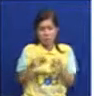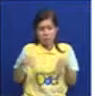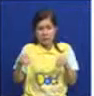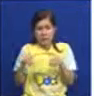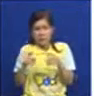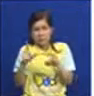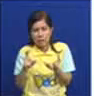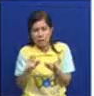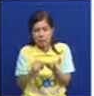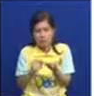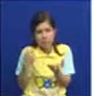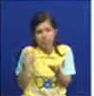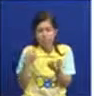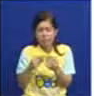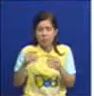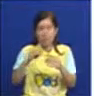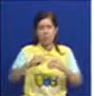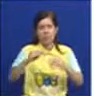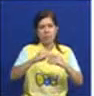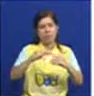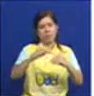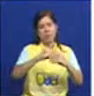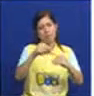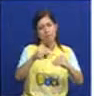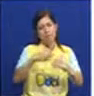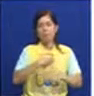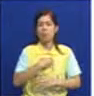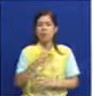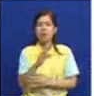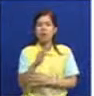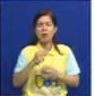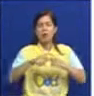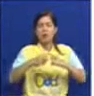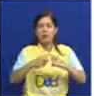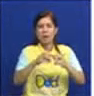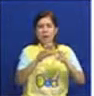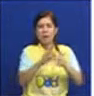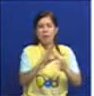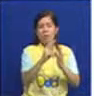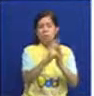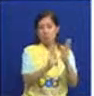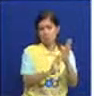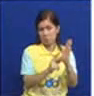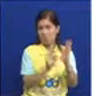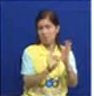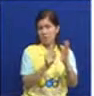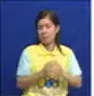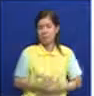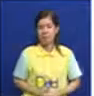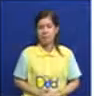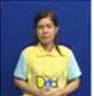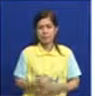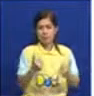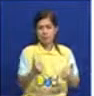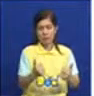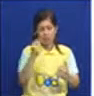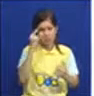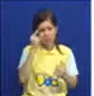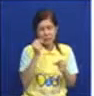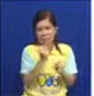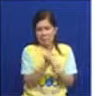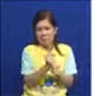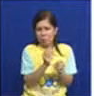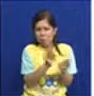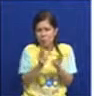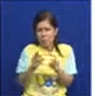ซึ่งมันก็เราไม่ต้องการให้มันเสียเพิ่มอยู่แล้วที่ผ่านมามันติดด้วยข้อกฎหมายด้วยเลยด้วยนะว่าเราก็กำลังทำทุกอย่าง